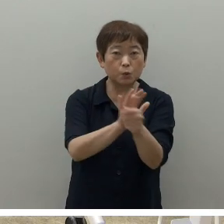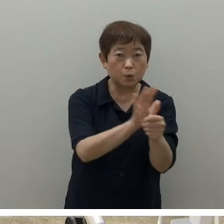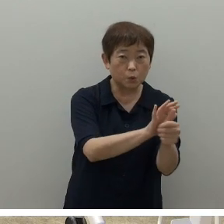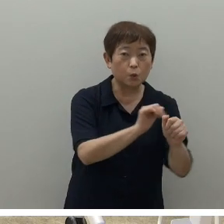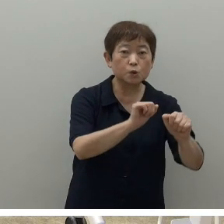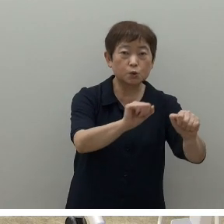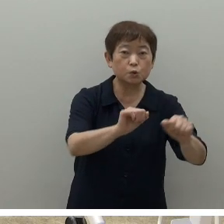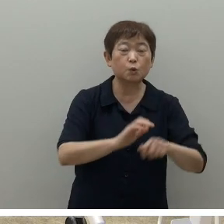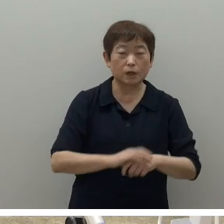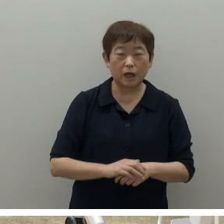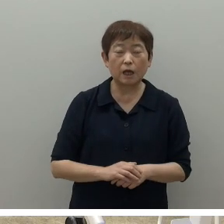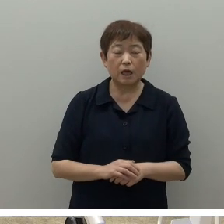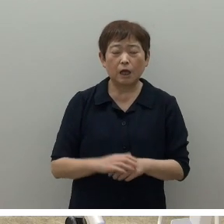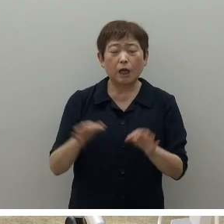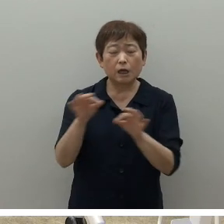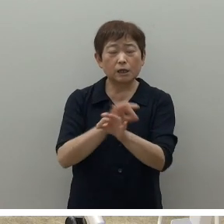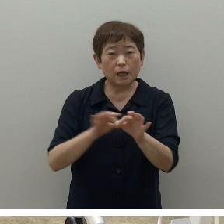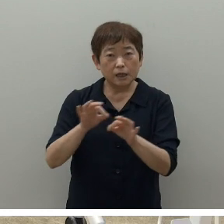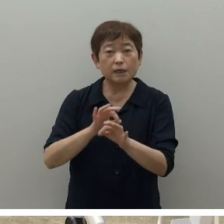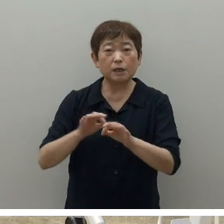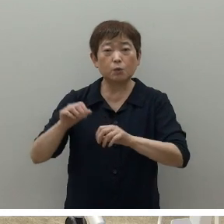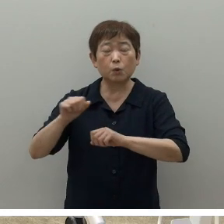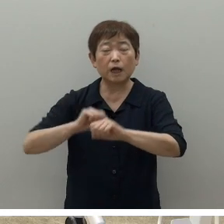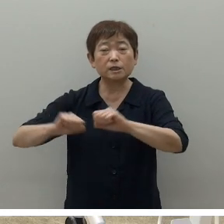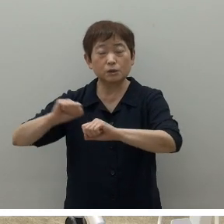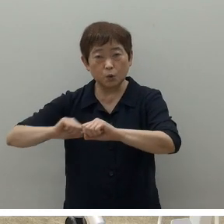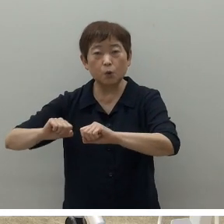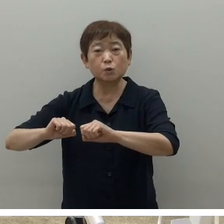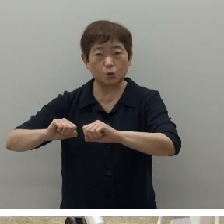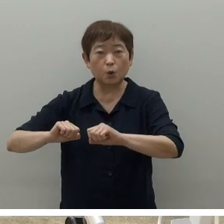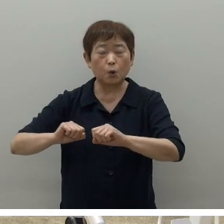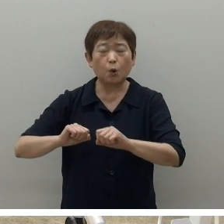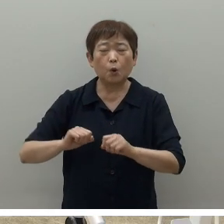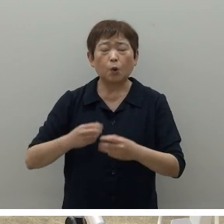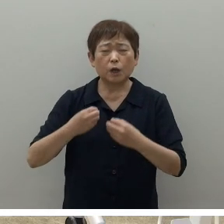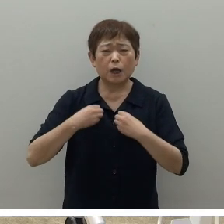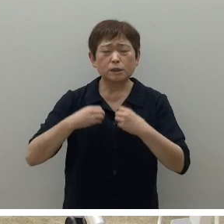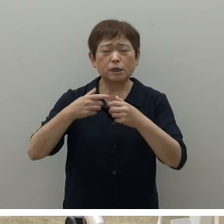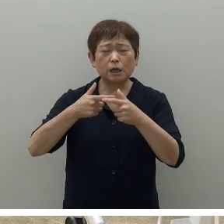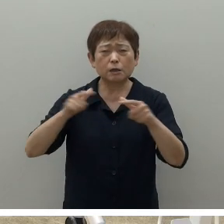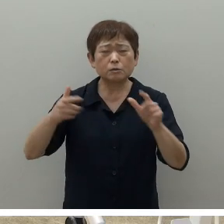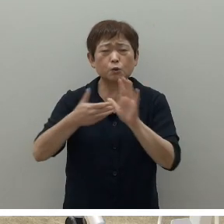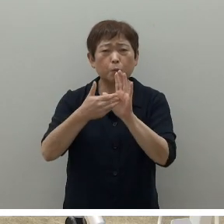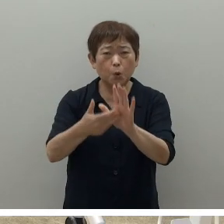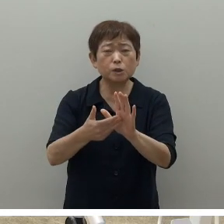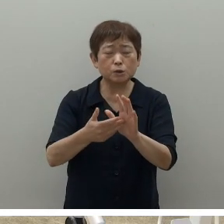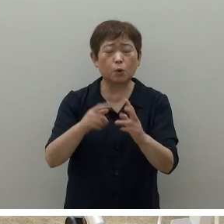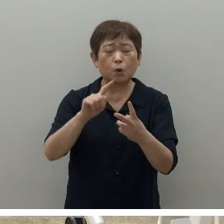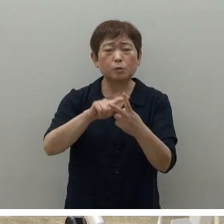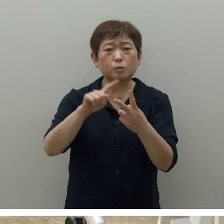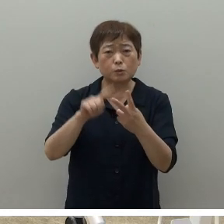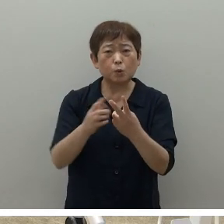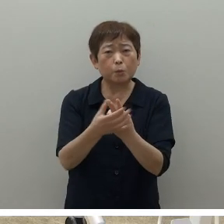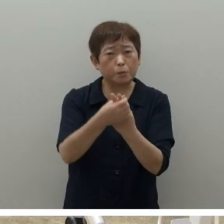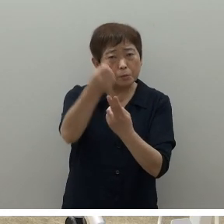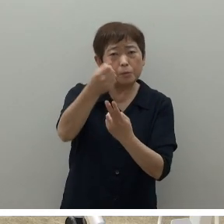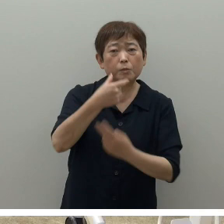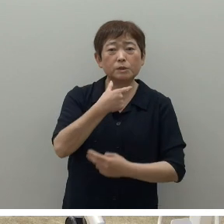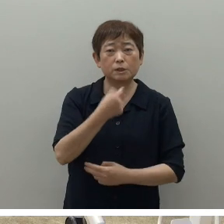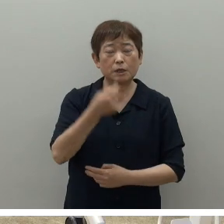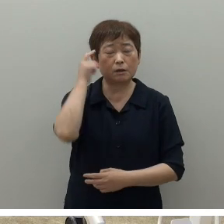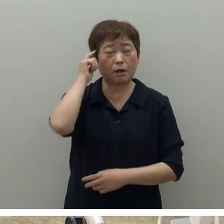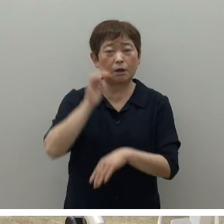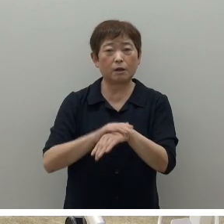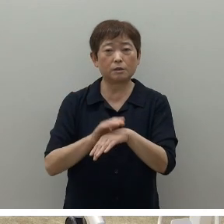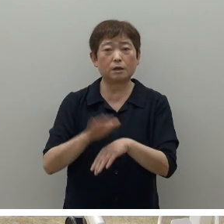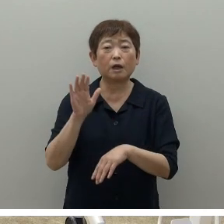拡大防止対策の強化と経済活動を維持の両立を目指す考えでありますので、市民の皆様、事業者